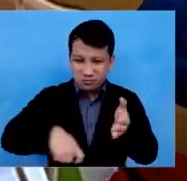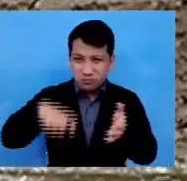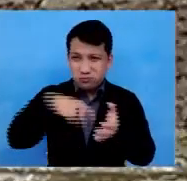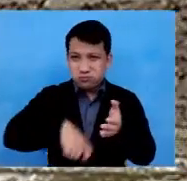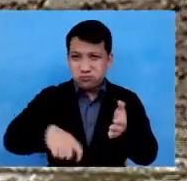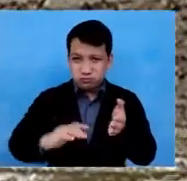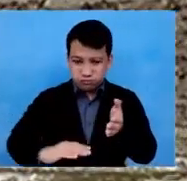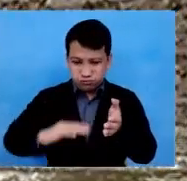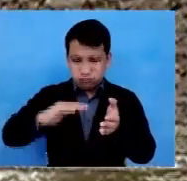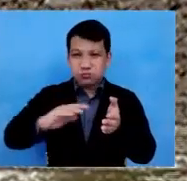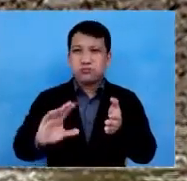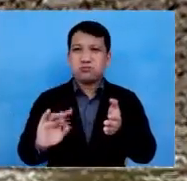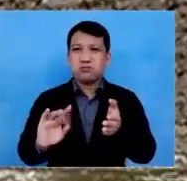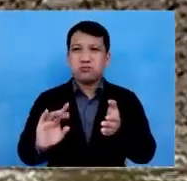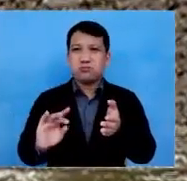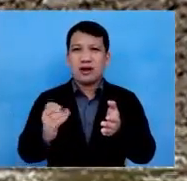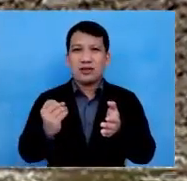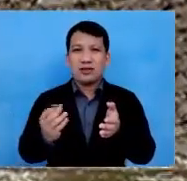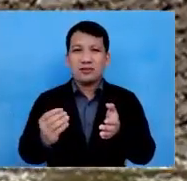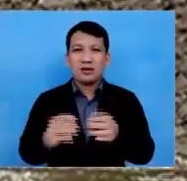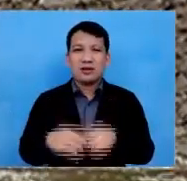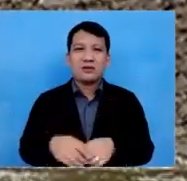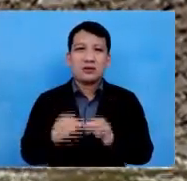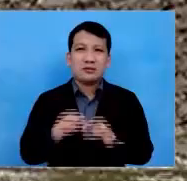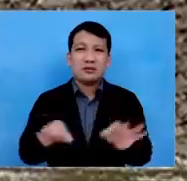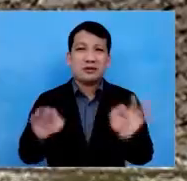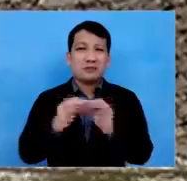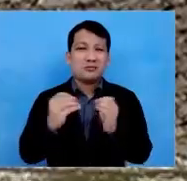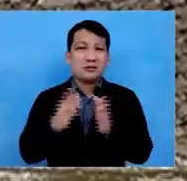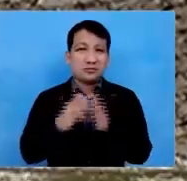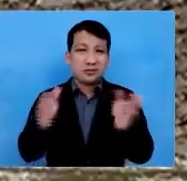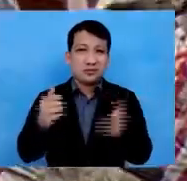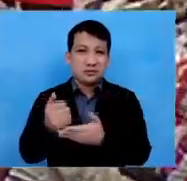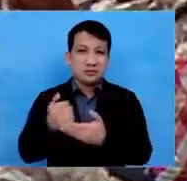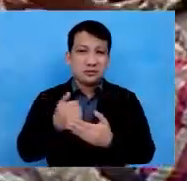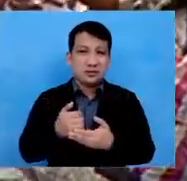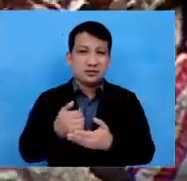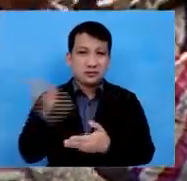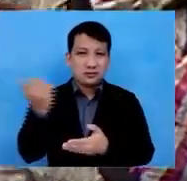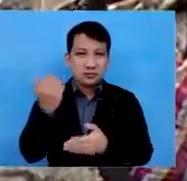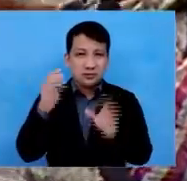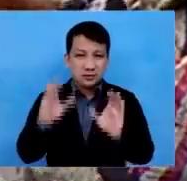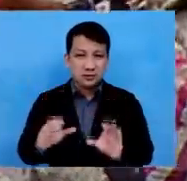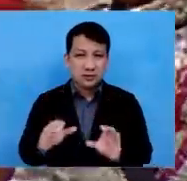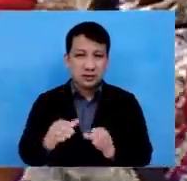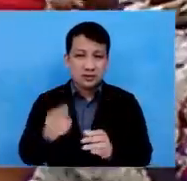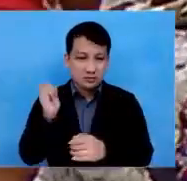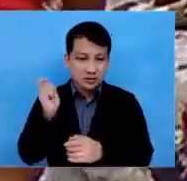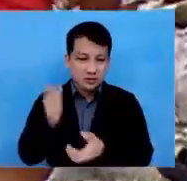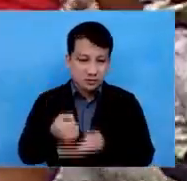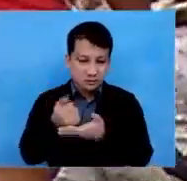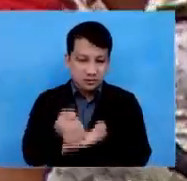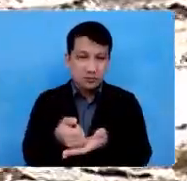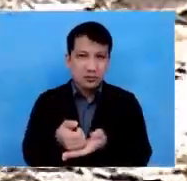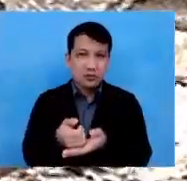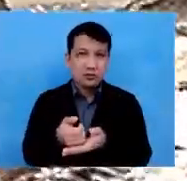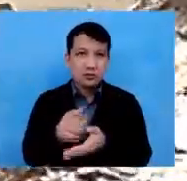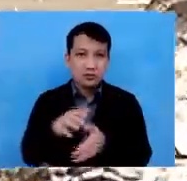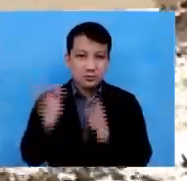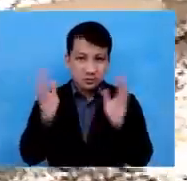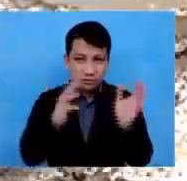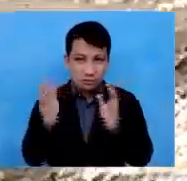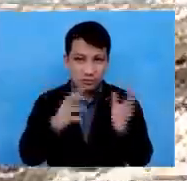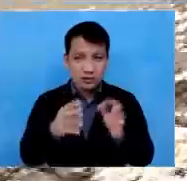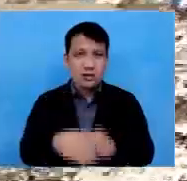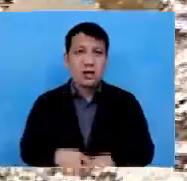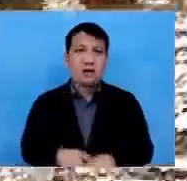burak. Malaking tulong din daw sana ang idinikla ng state of calamity para agad matugunan ang pangangailangan ng mga binagyo. Yun nga